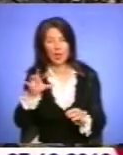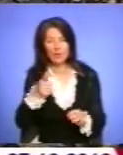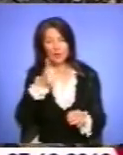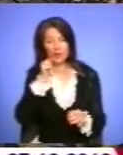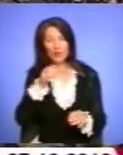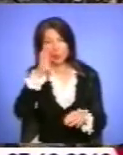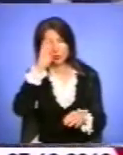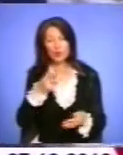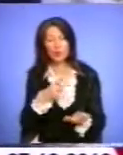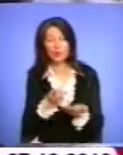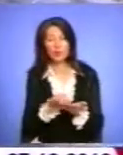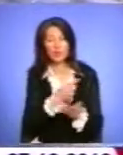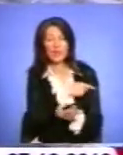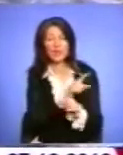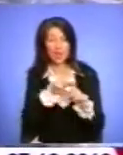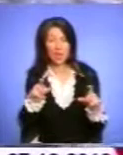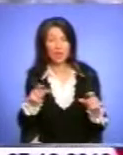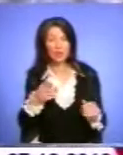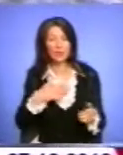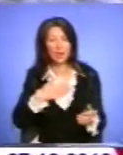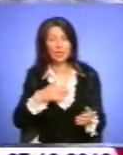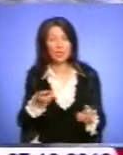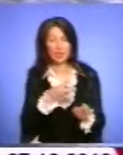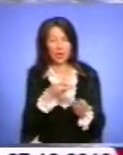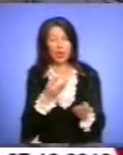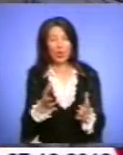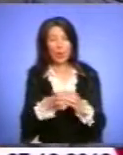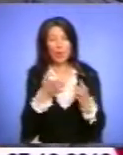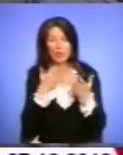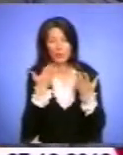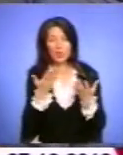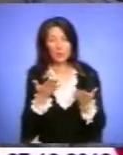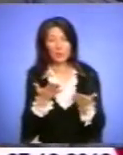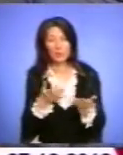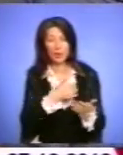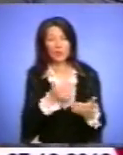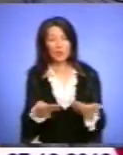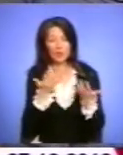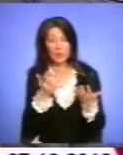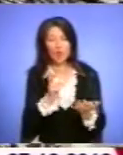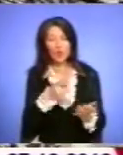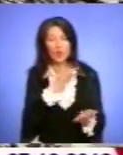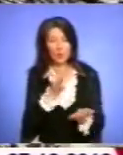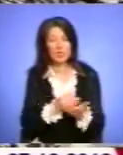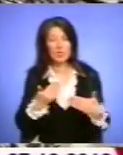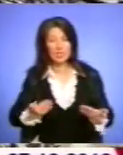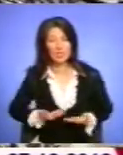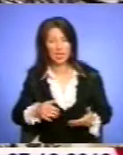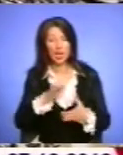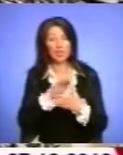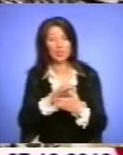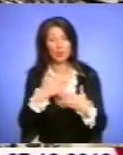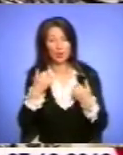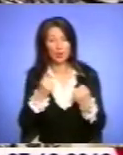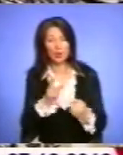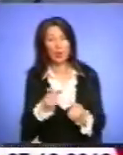обласної лікарні. Наша знімальна група вирішила з'ясувати, хто ж відповідальний за життя і здоров'я перехожих. Дорогою на зйомку об'єктив